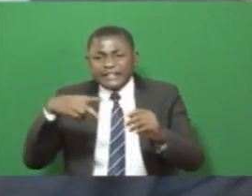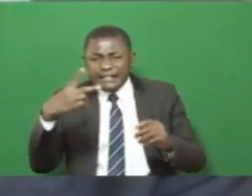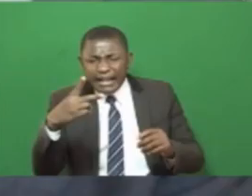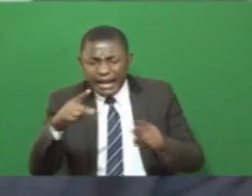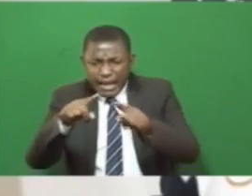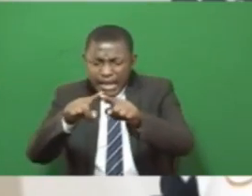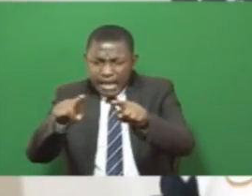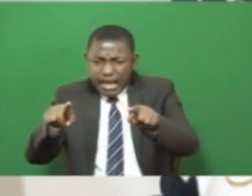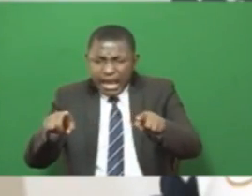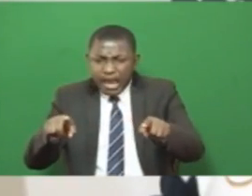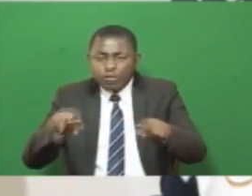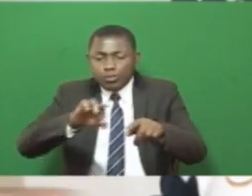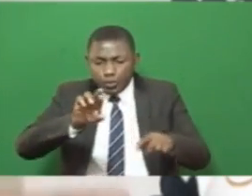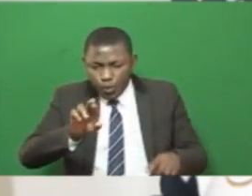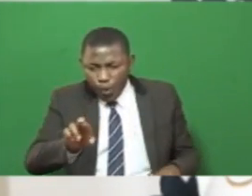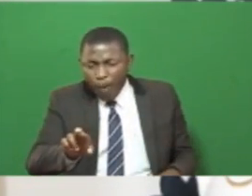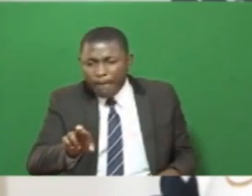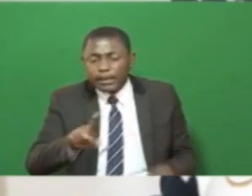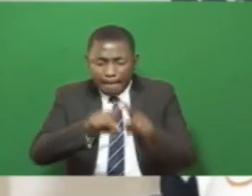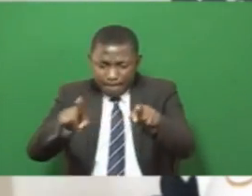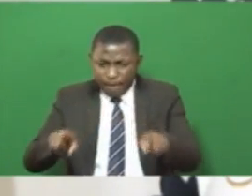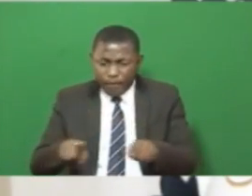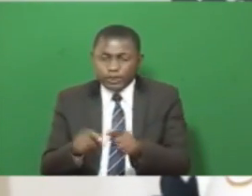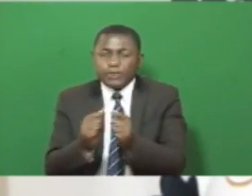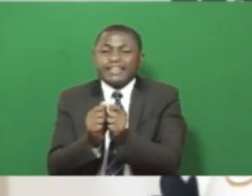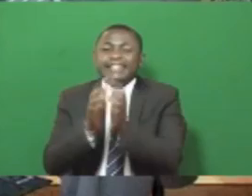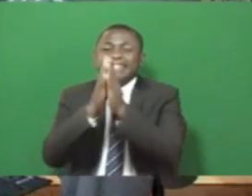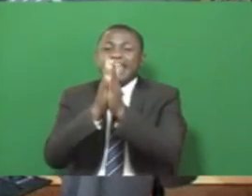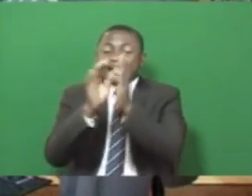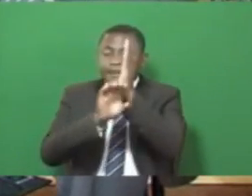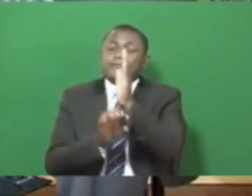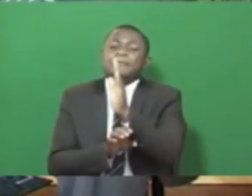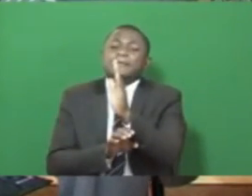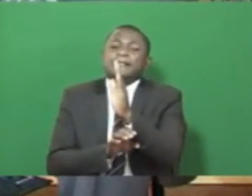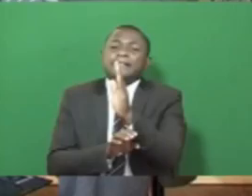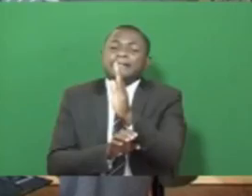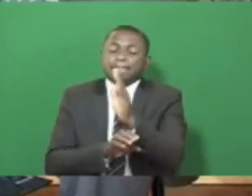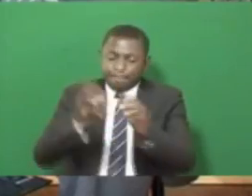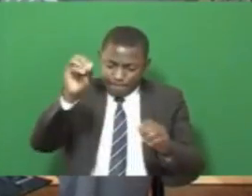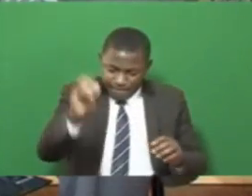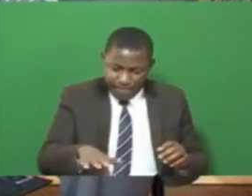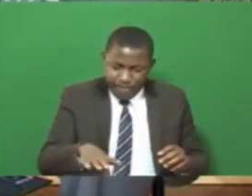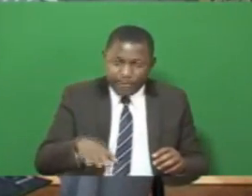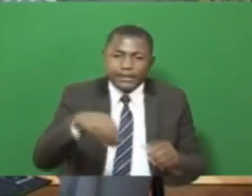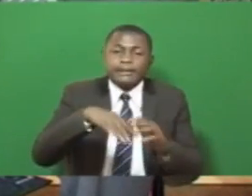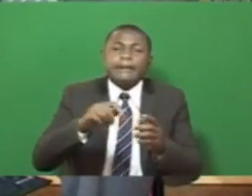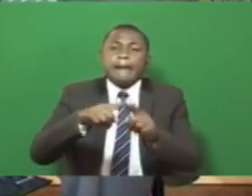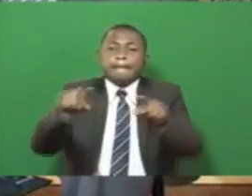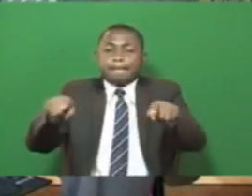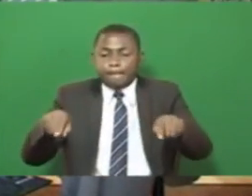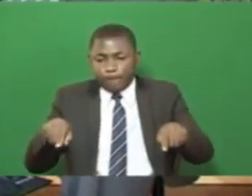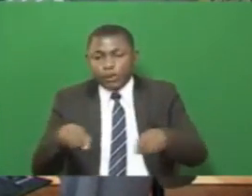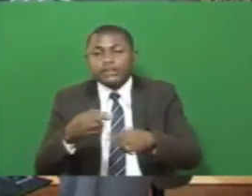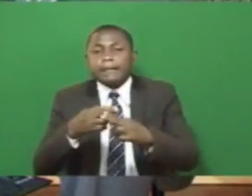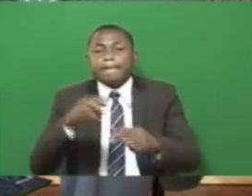place. Right. Ndo manga chibokisi changa chine mitemo ine gumi iya yakabva iri padombo iya. Right. Yakasvieswa